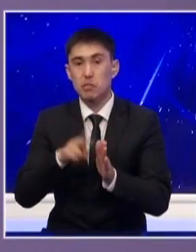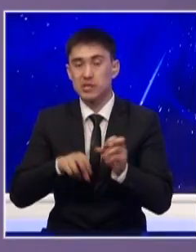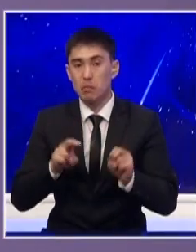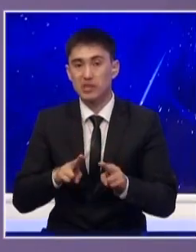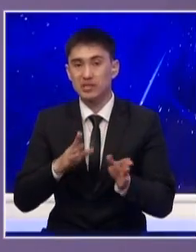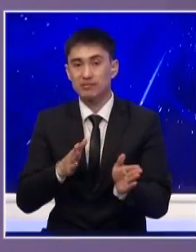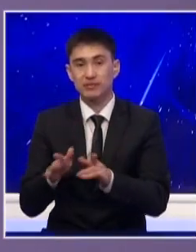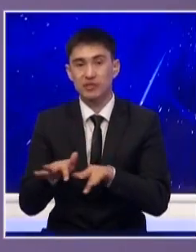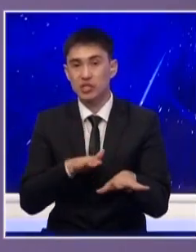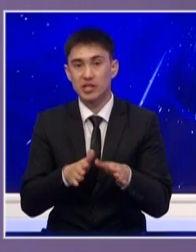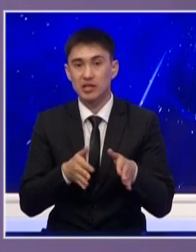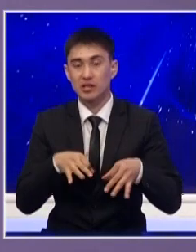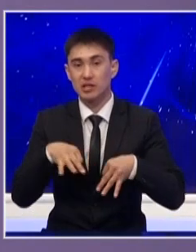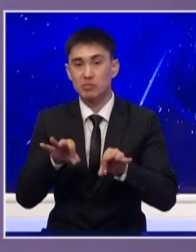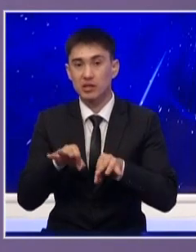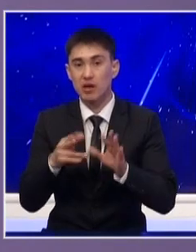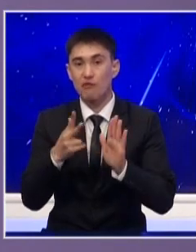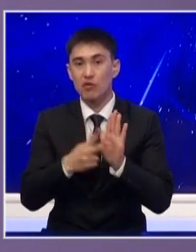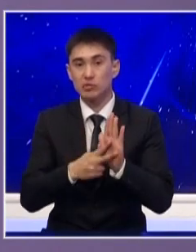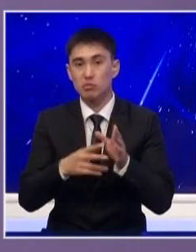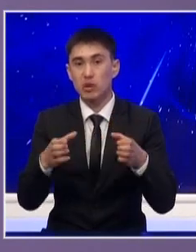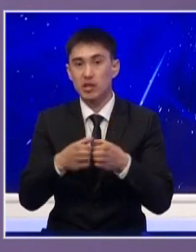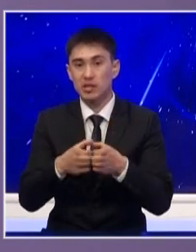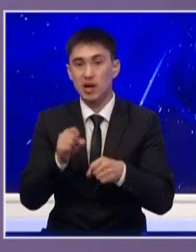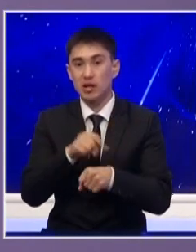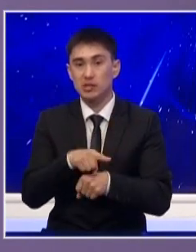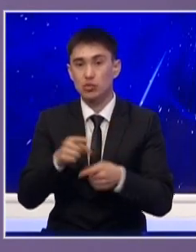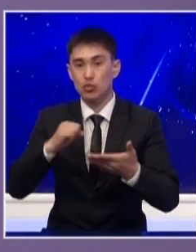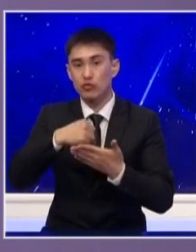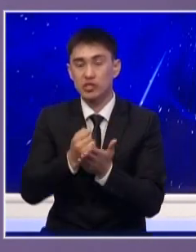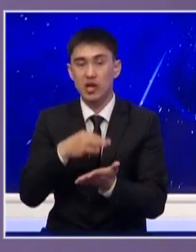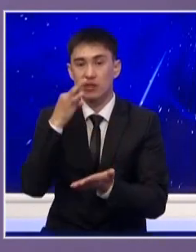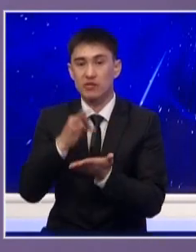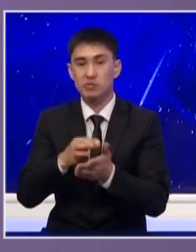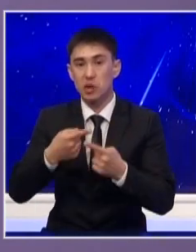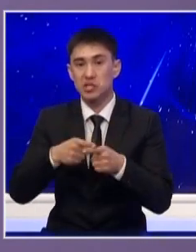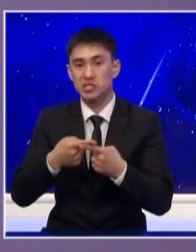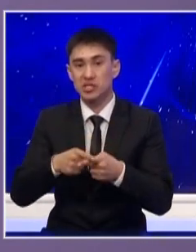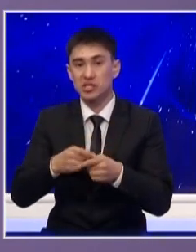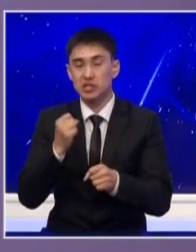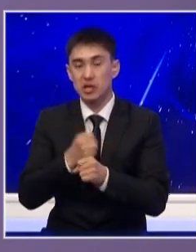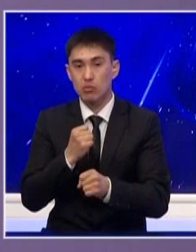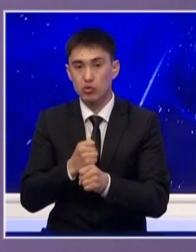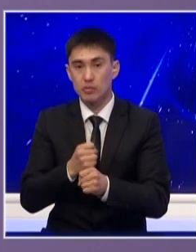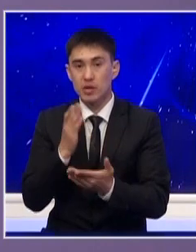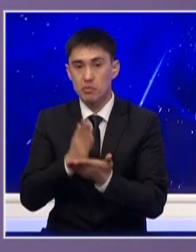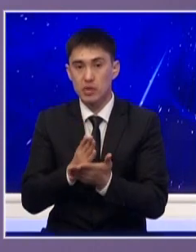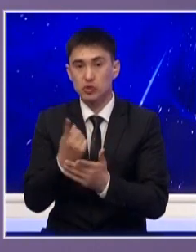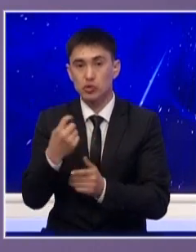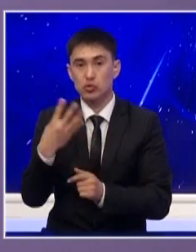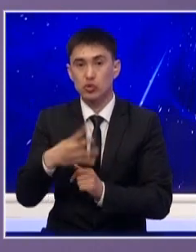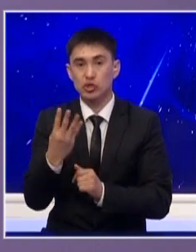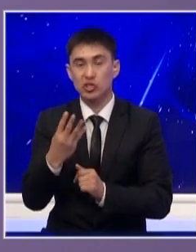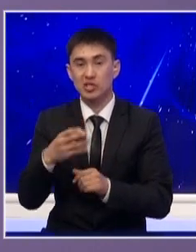и бесперебойного движения транспорта в 8 подрядных организациях утверждены ответственные по инженерно-техническим работам. Имеются